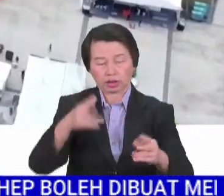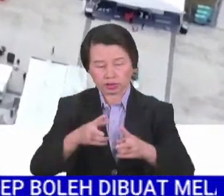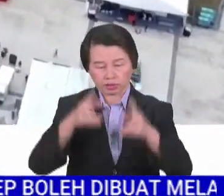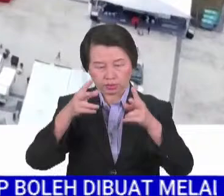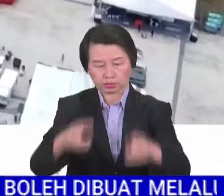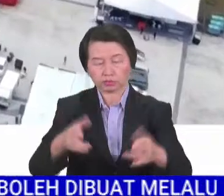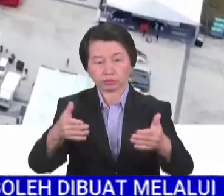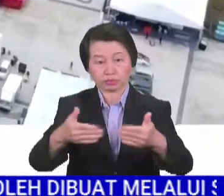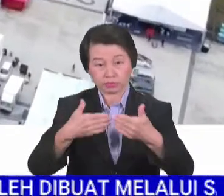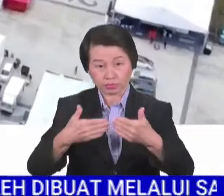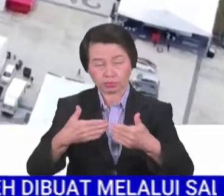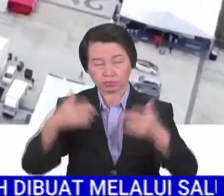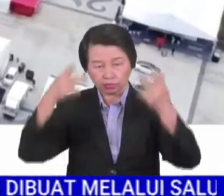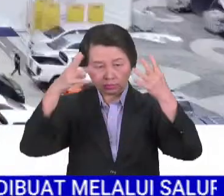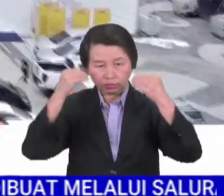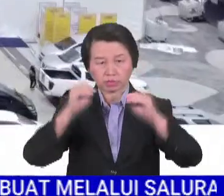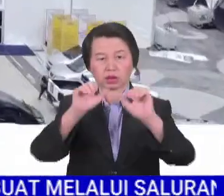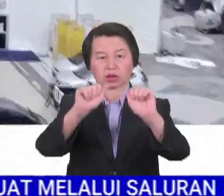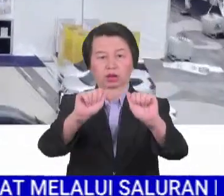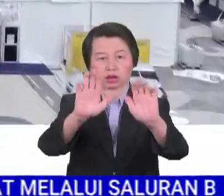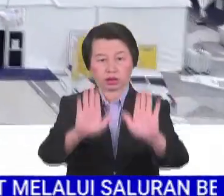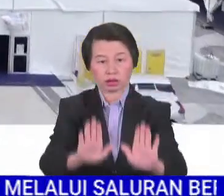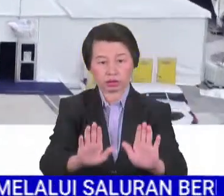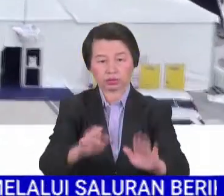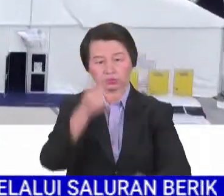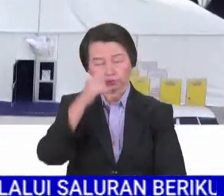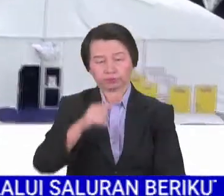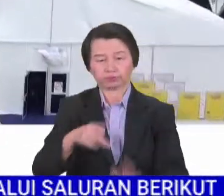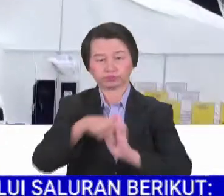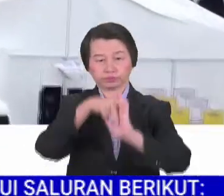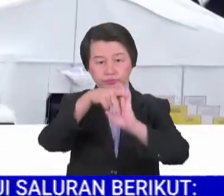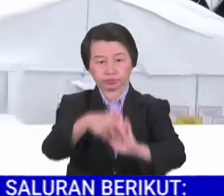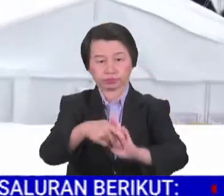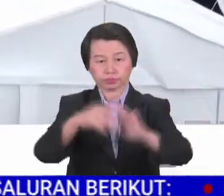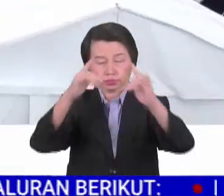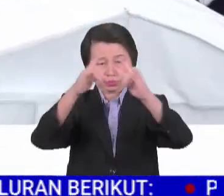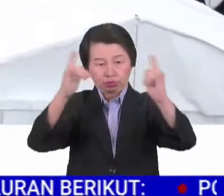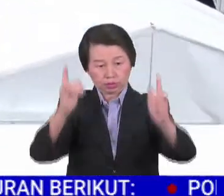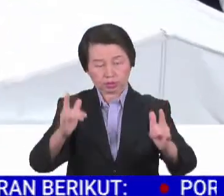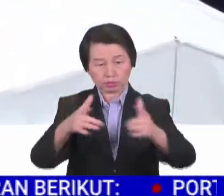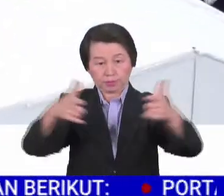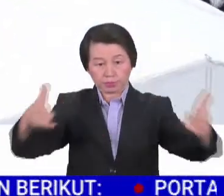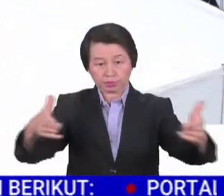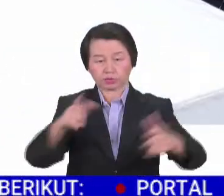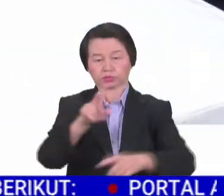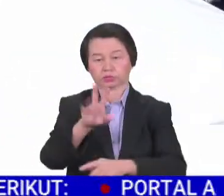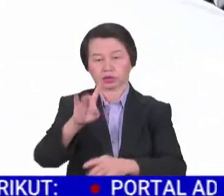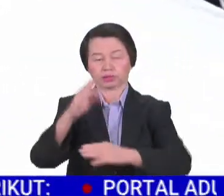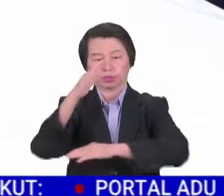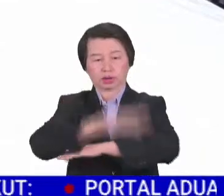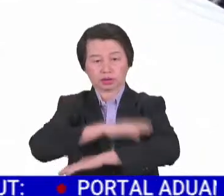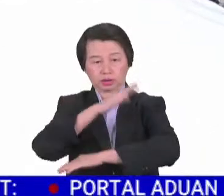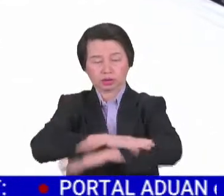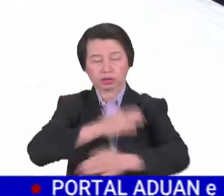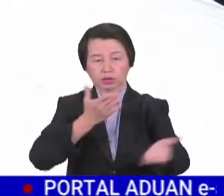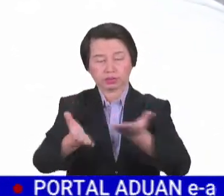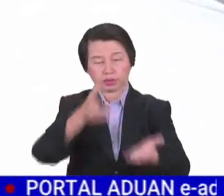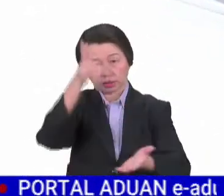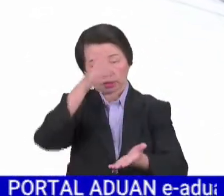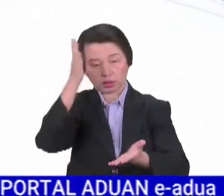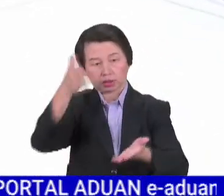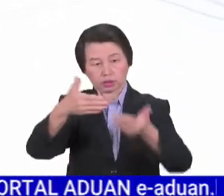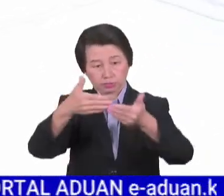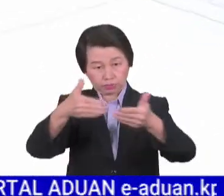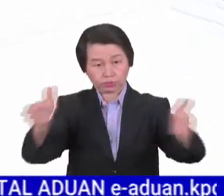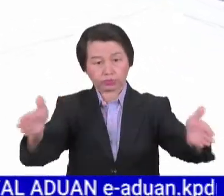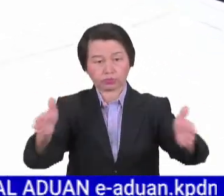Ismail Sabri Yaakob pada Ahad ini. Dan untuk pameran pula di Kemah Utama, terdapat 28 kaunter perkhidmatan kerajaan akan dibuka